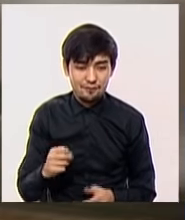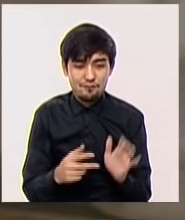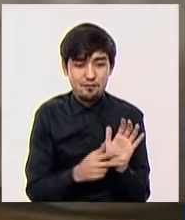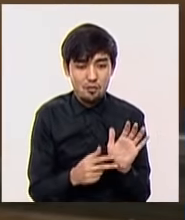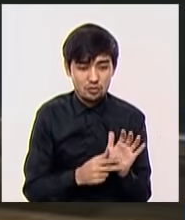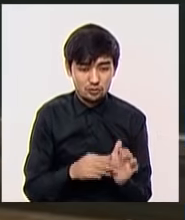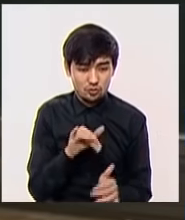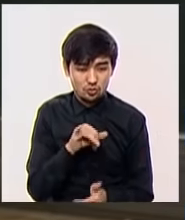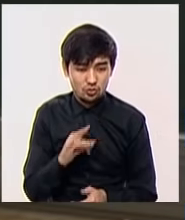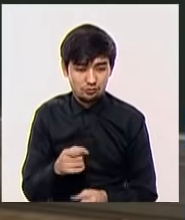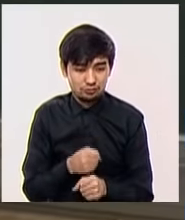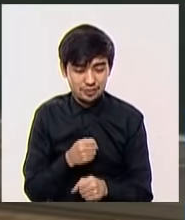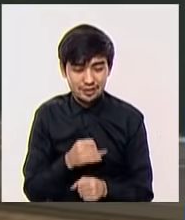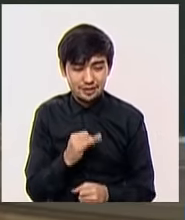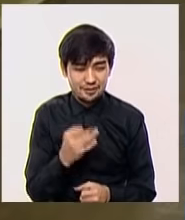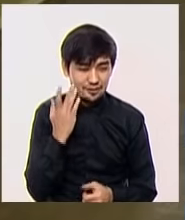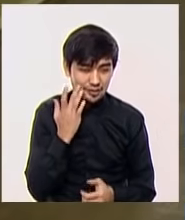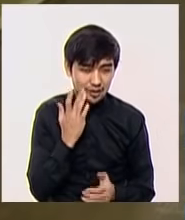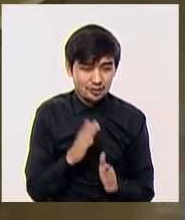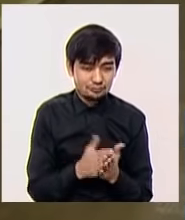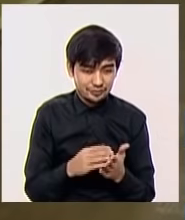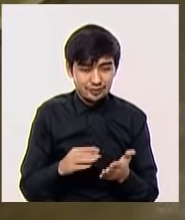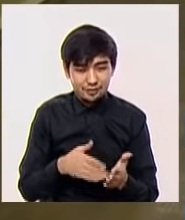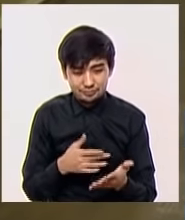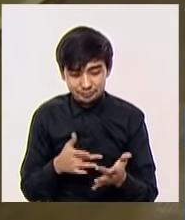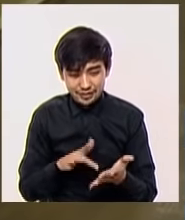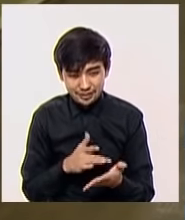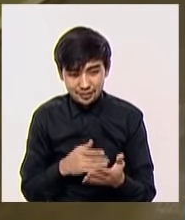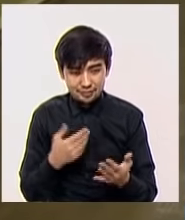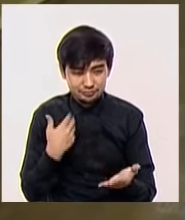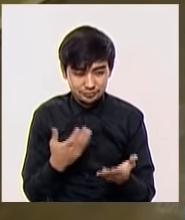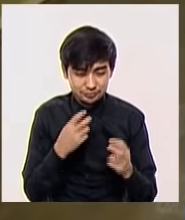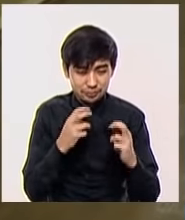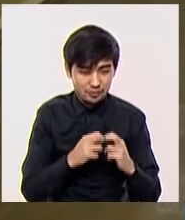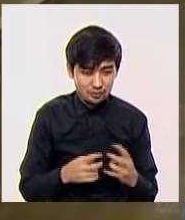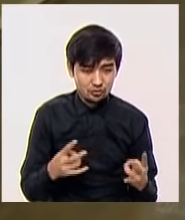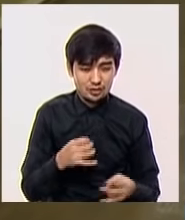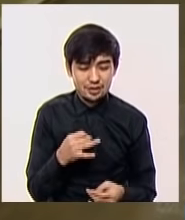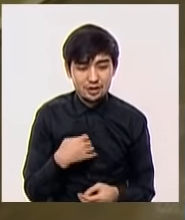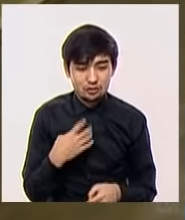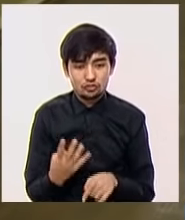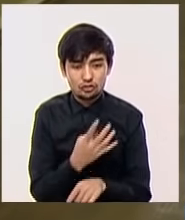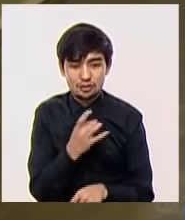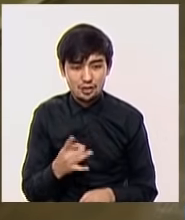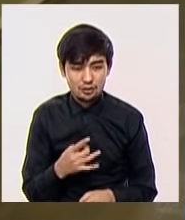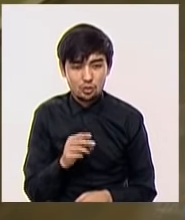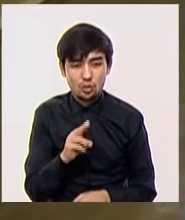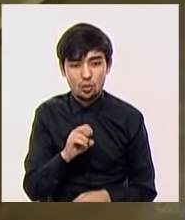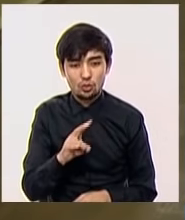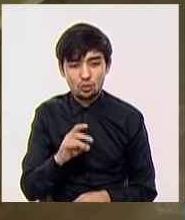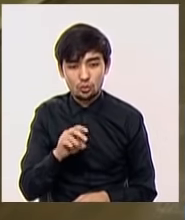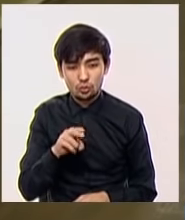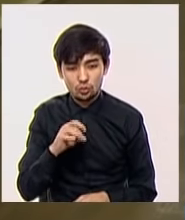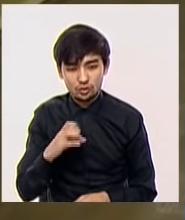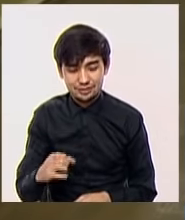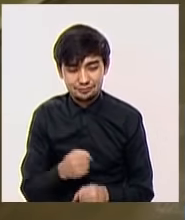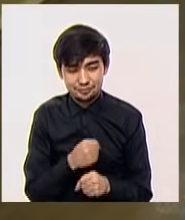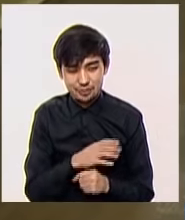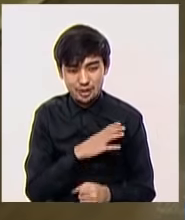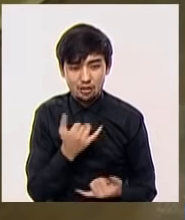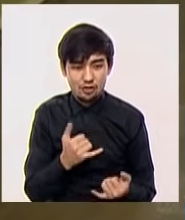подготовиться после проверить тетради уже мы четыре раза организовывали конкурс вот сейчас тоже на